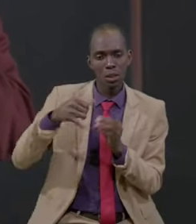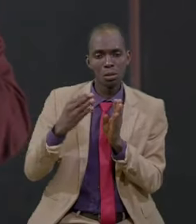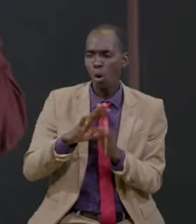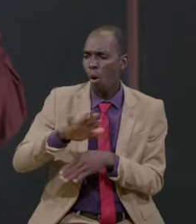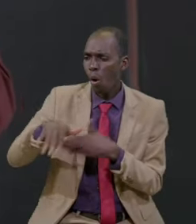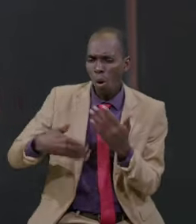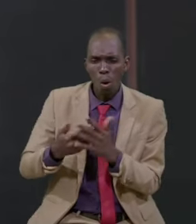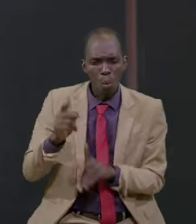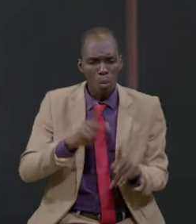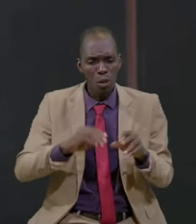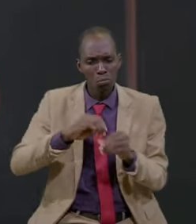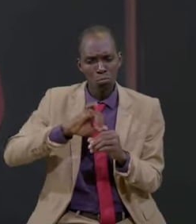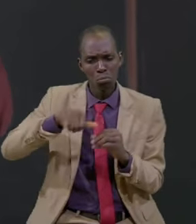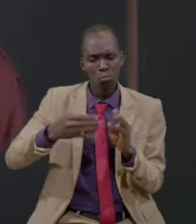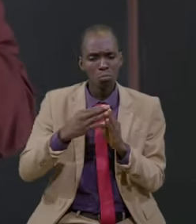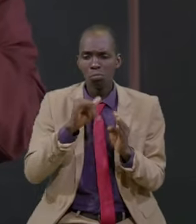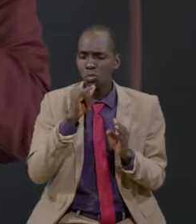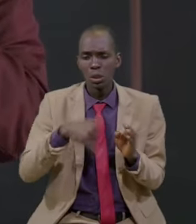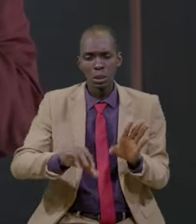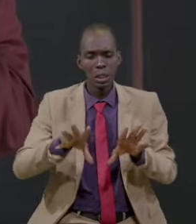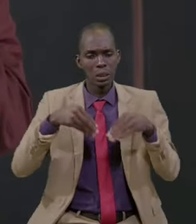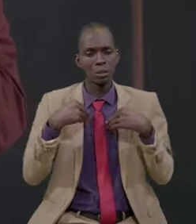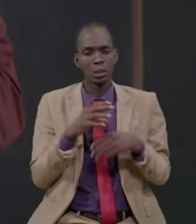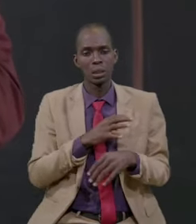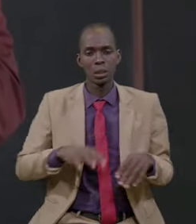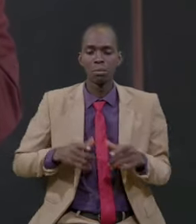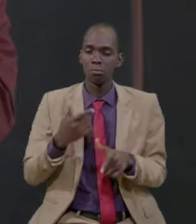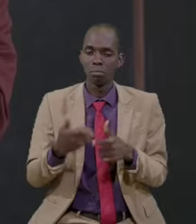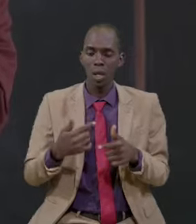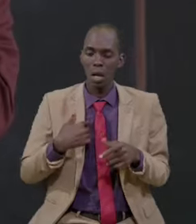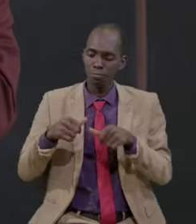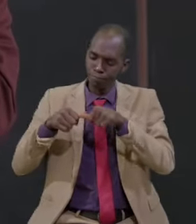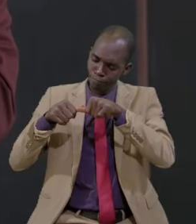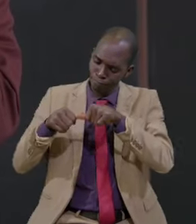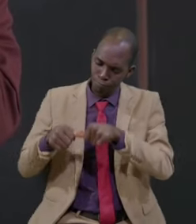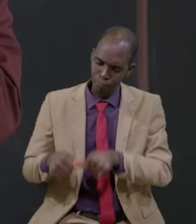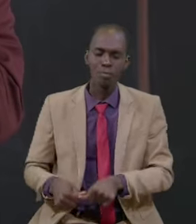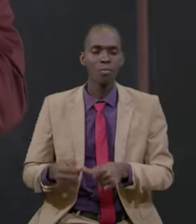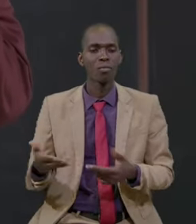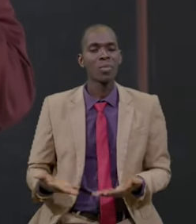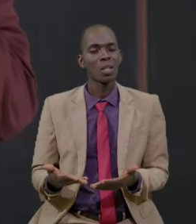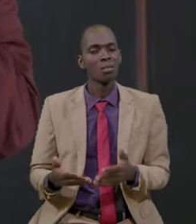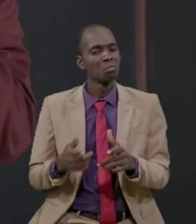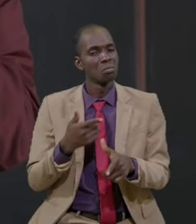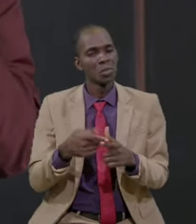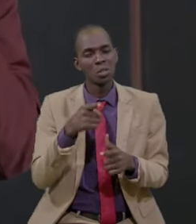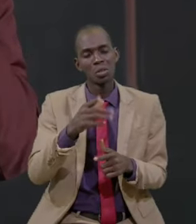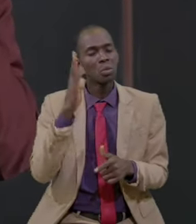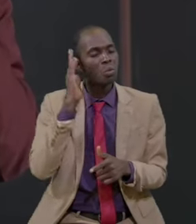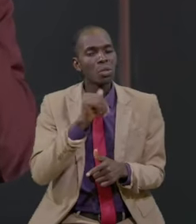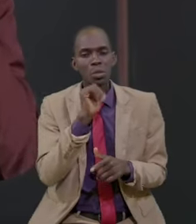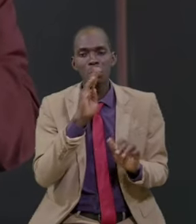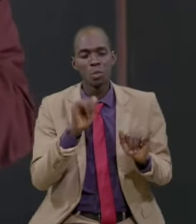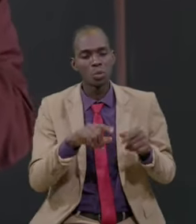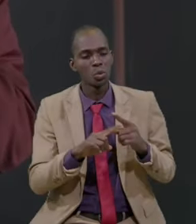répondu, d'abord, à Jérusalem. Et vous restez là, vous n'irez jamais le point suivant dans la